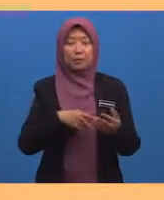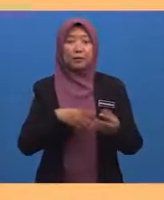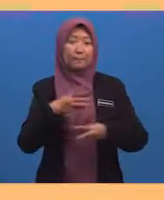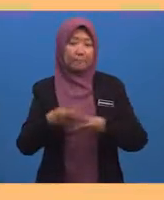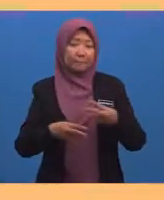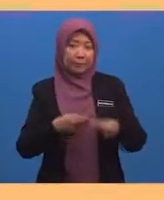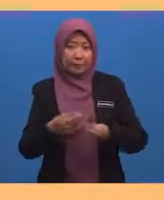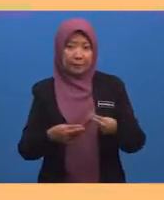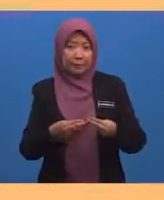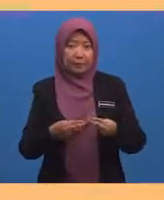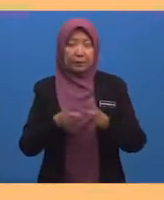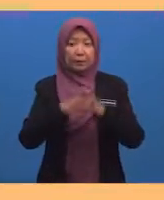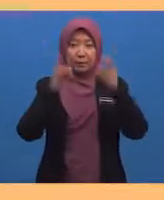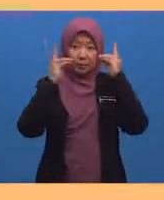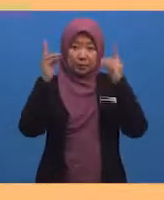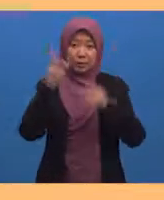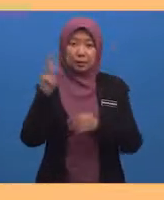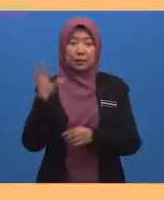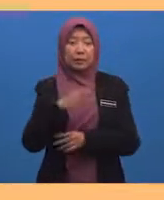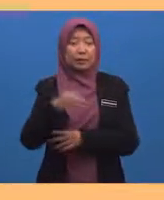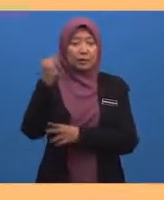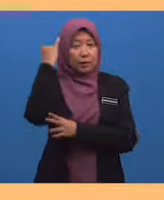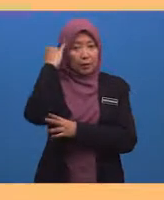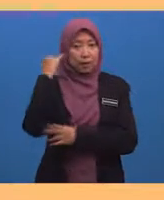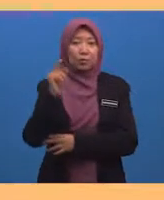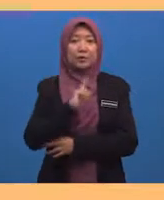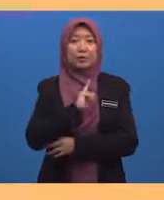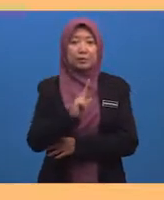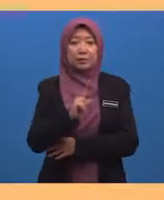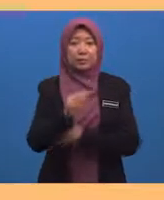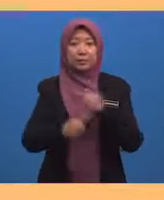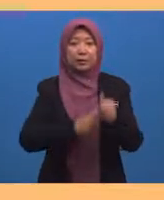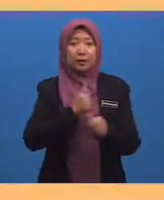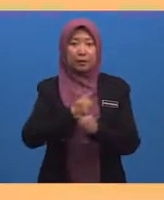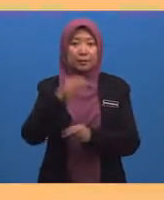pendidikan serta keilmuan Islam di alam Melayu.